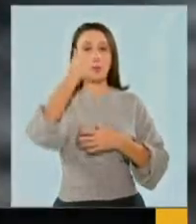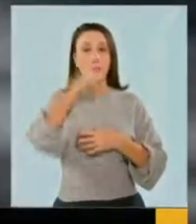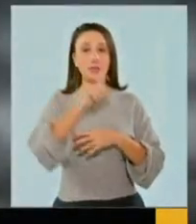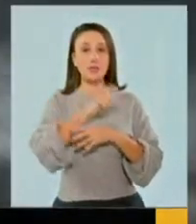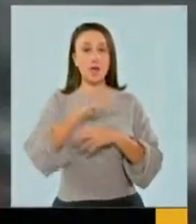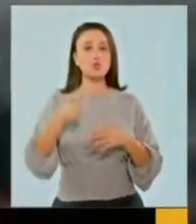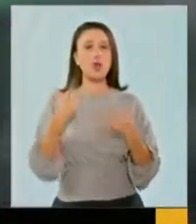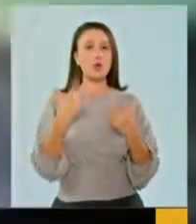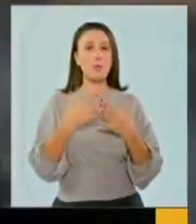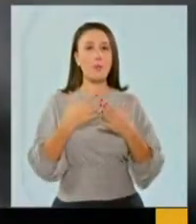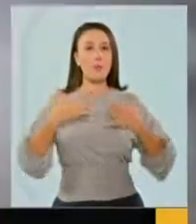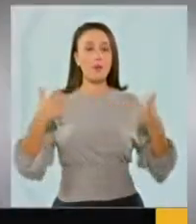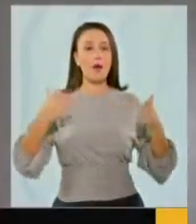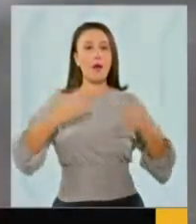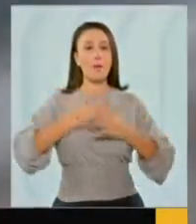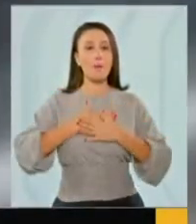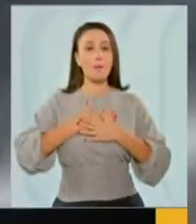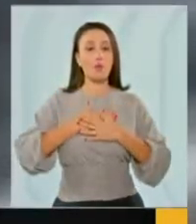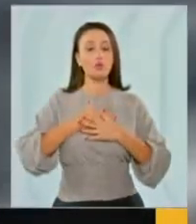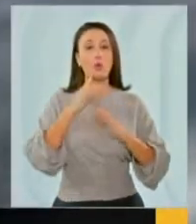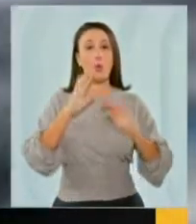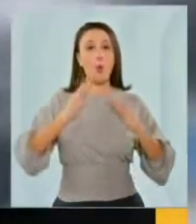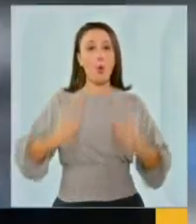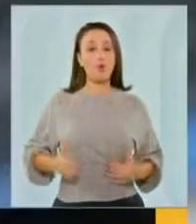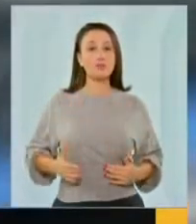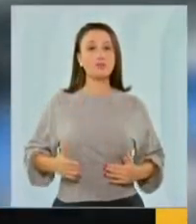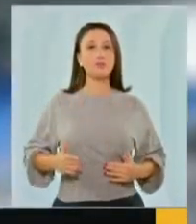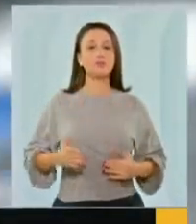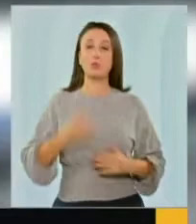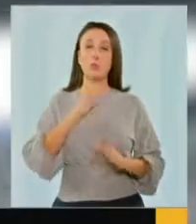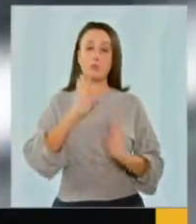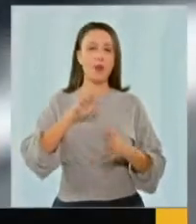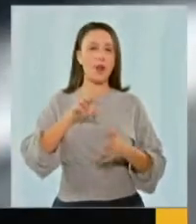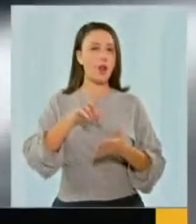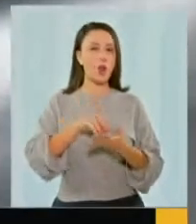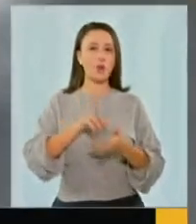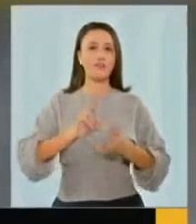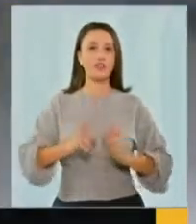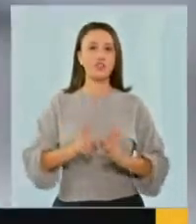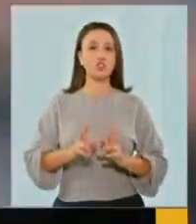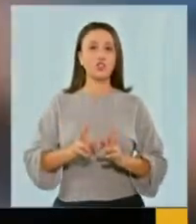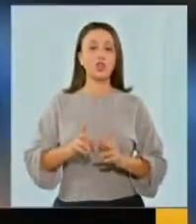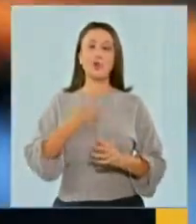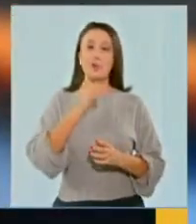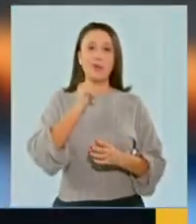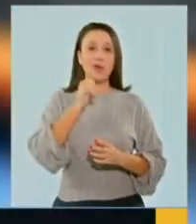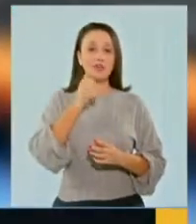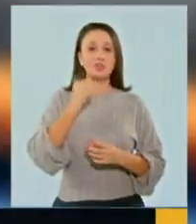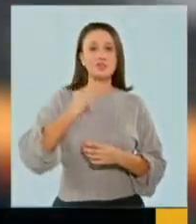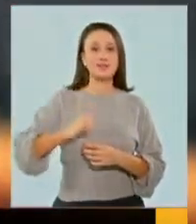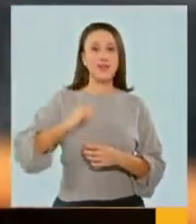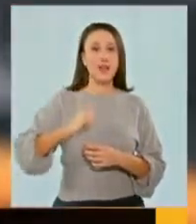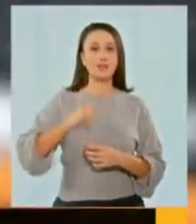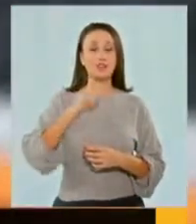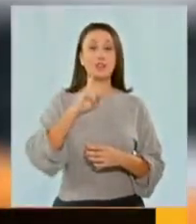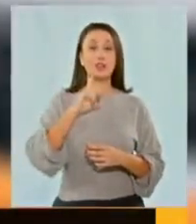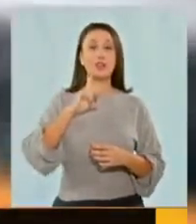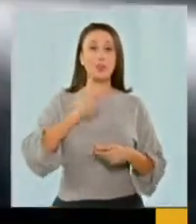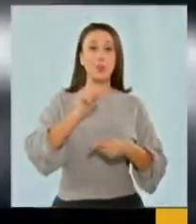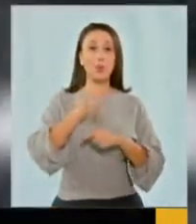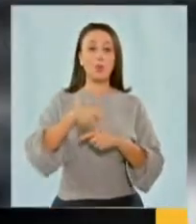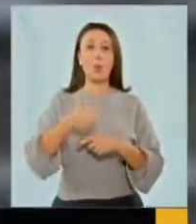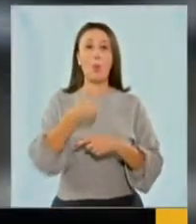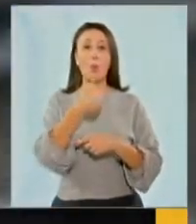cauza numărului mare de decese, trupurile neînsuflețite nu mai au loc în frigidere. Nu mai sunt nici saci, așa că necesarul lunar de